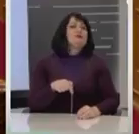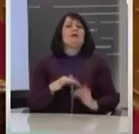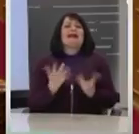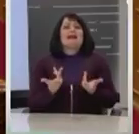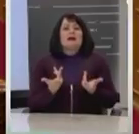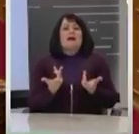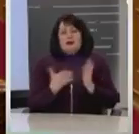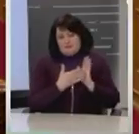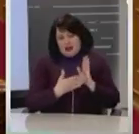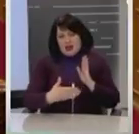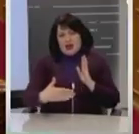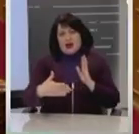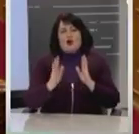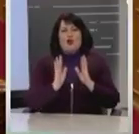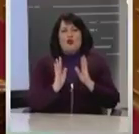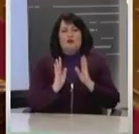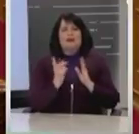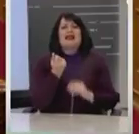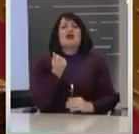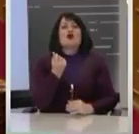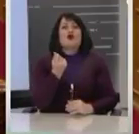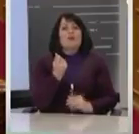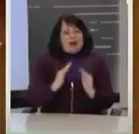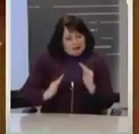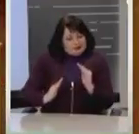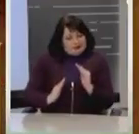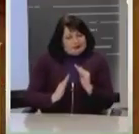βρισκόμαστε σε μια περίοδο που ακριβώς επειδή η οικονομία ανακάμπτει,